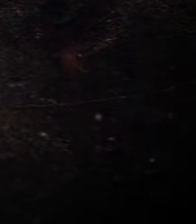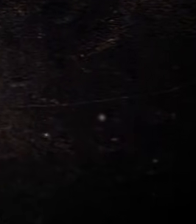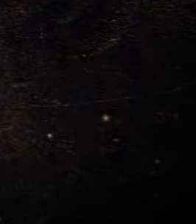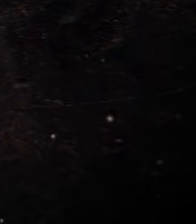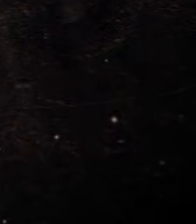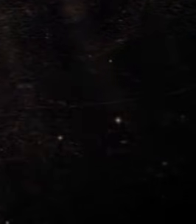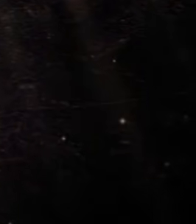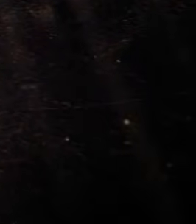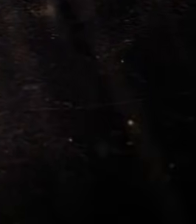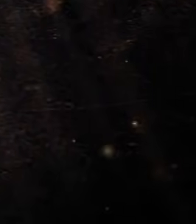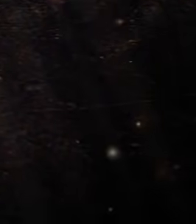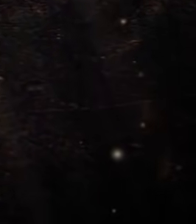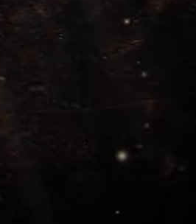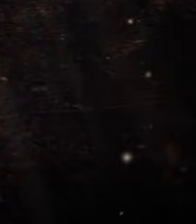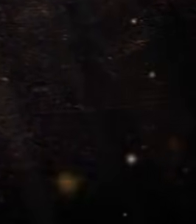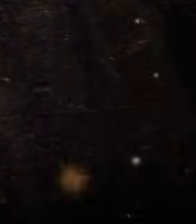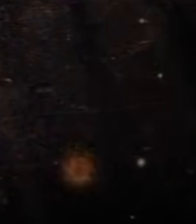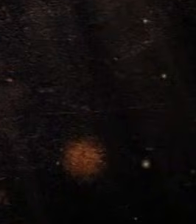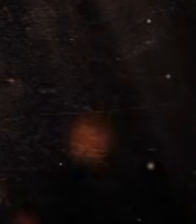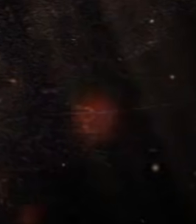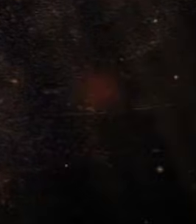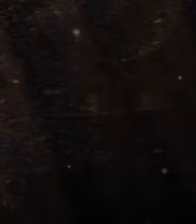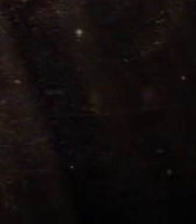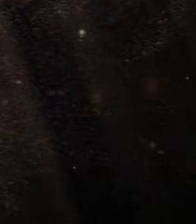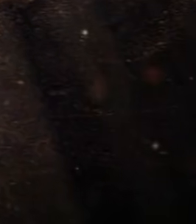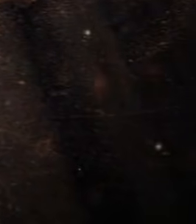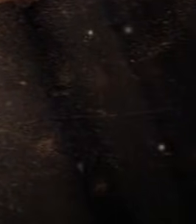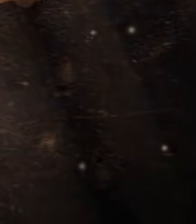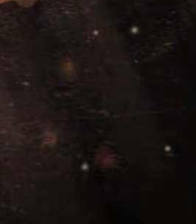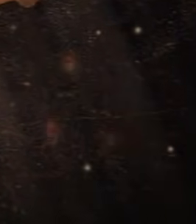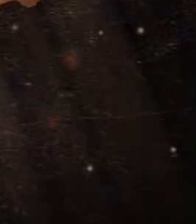으 으